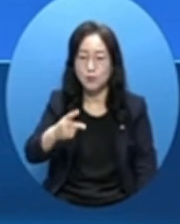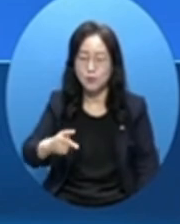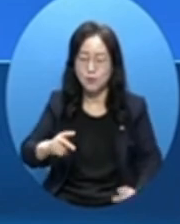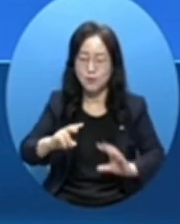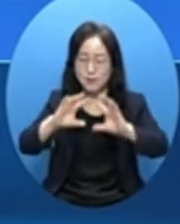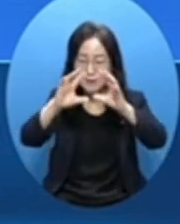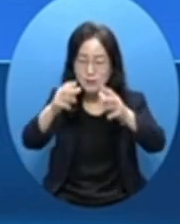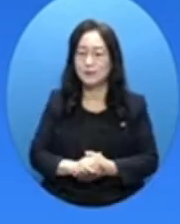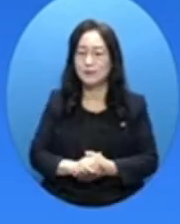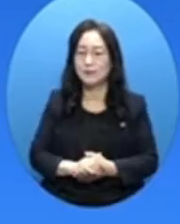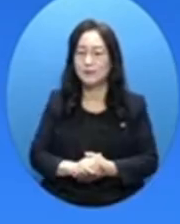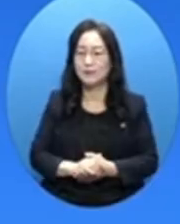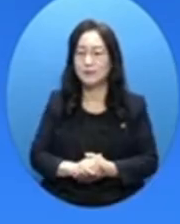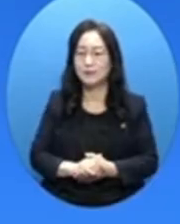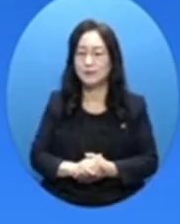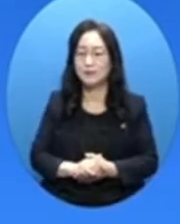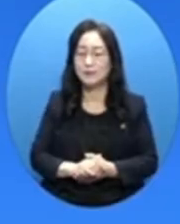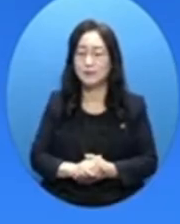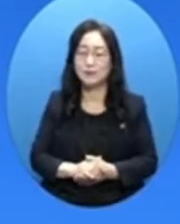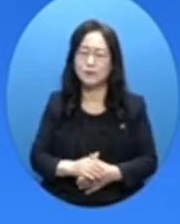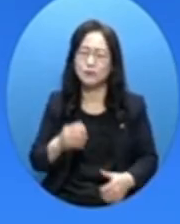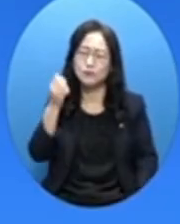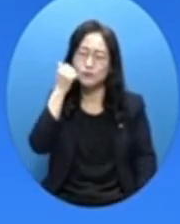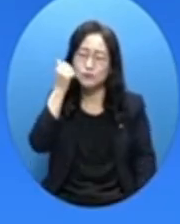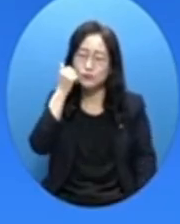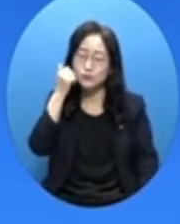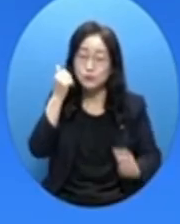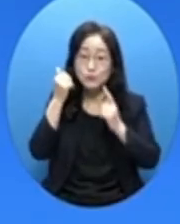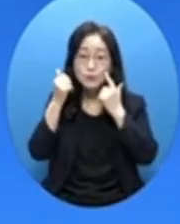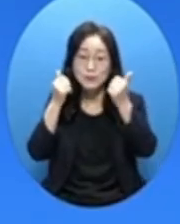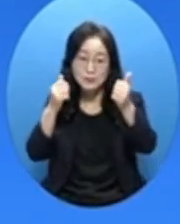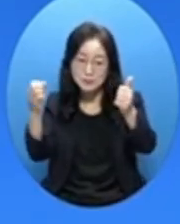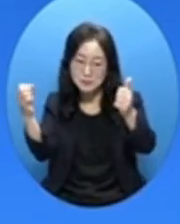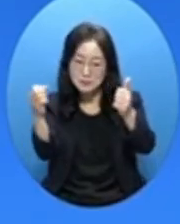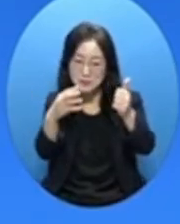장수하리라. 어느 분이 저에게 전해준 말씀이